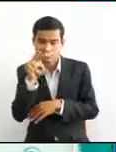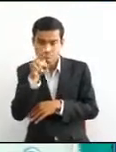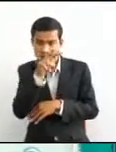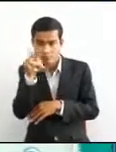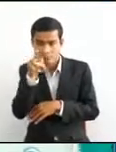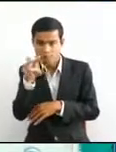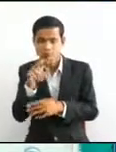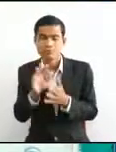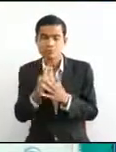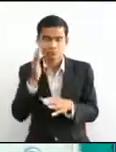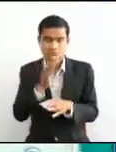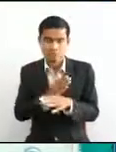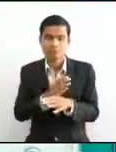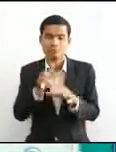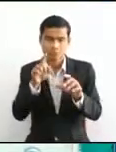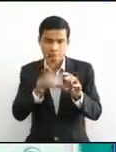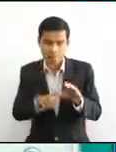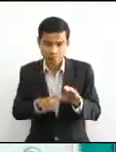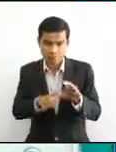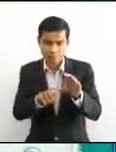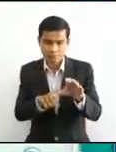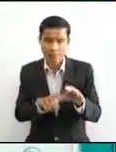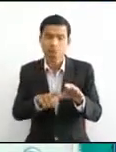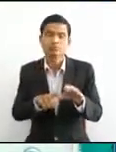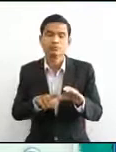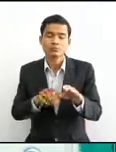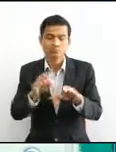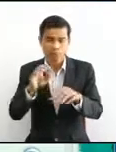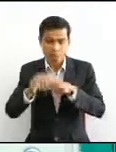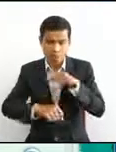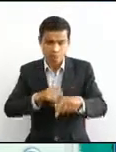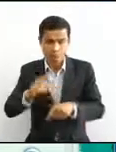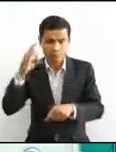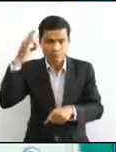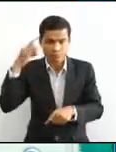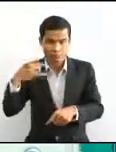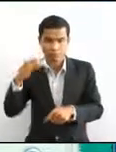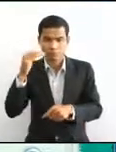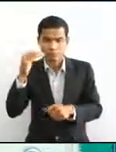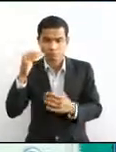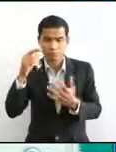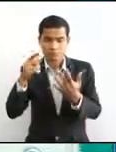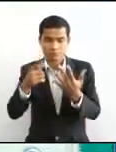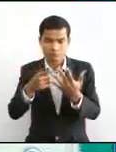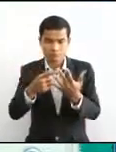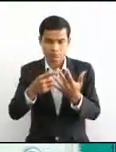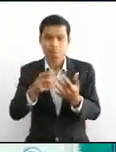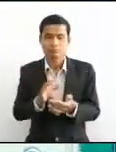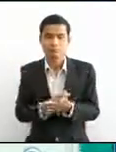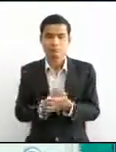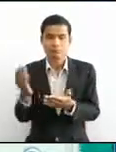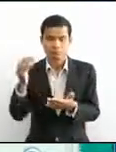thá con tón con mình xong cha tón đi con cha mà đoàn